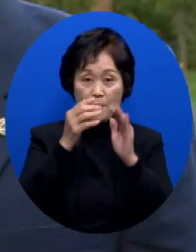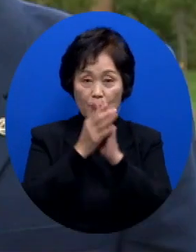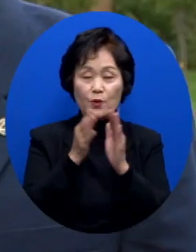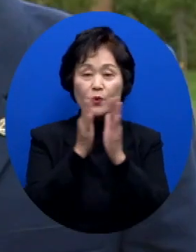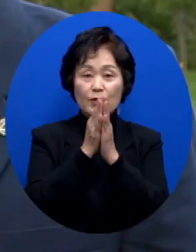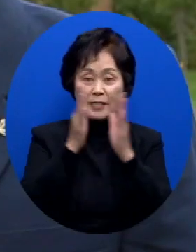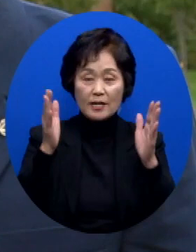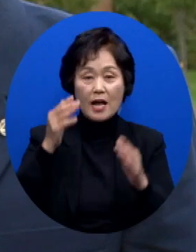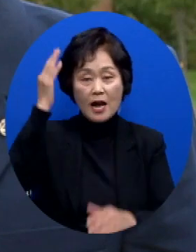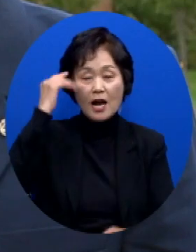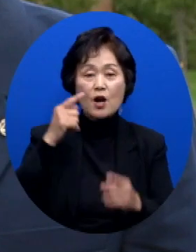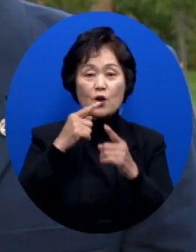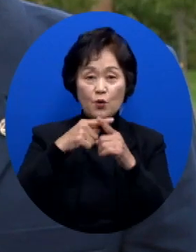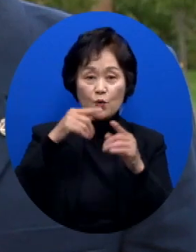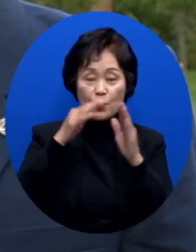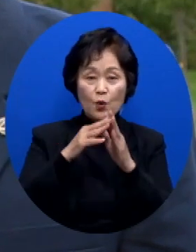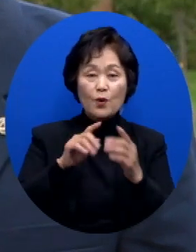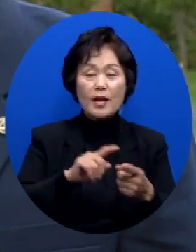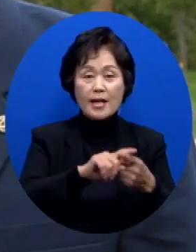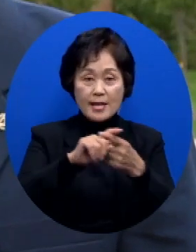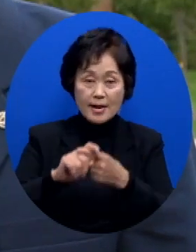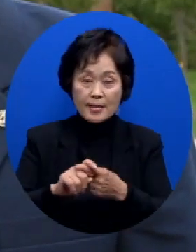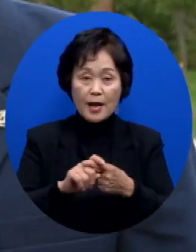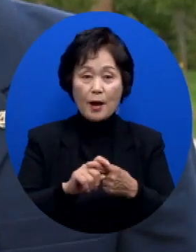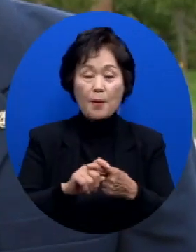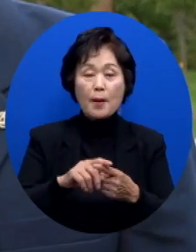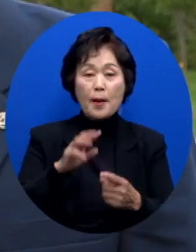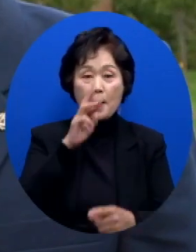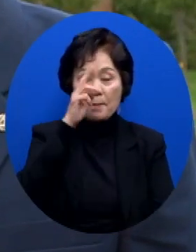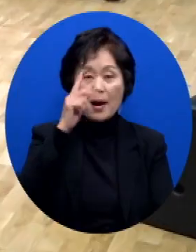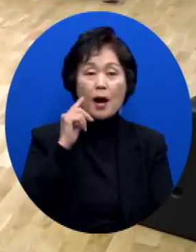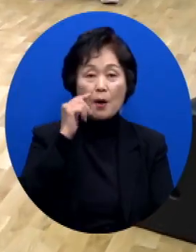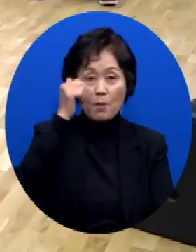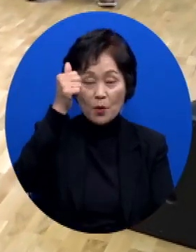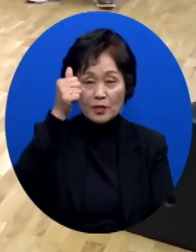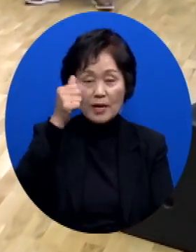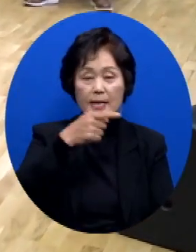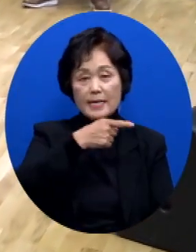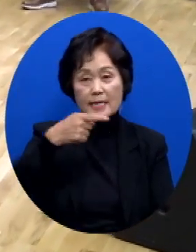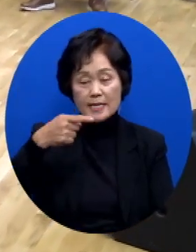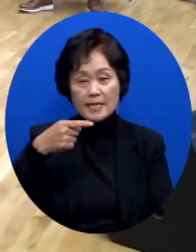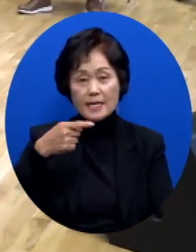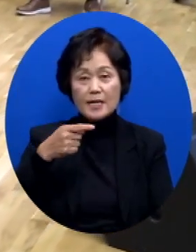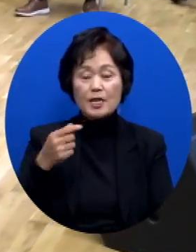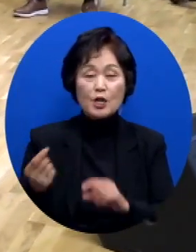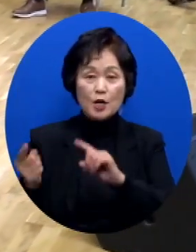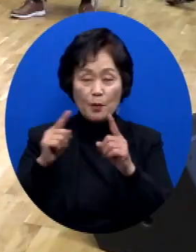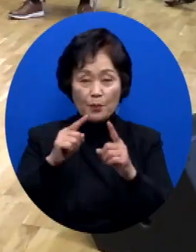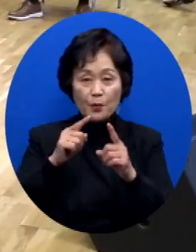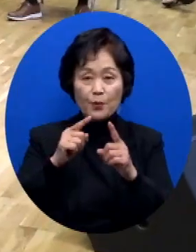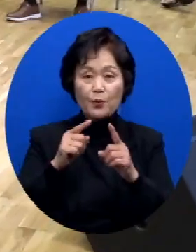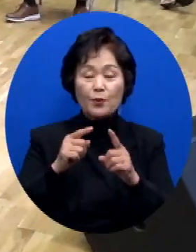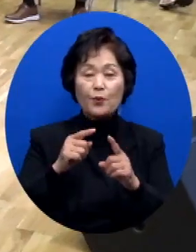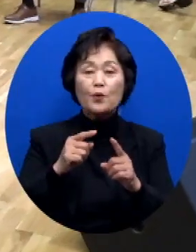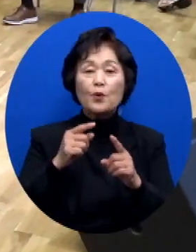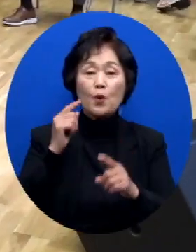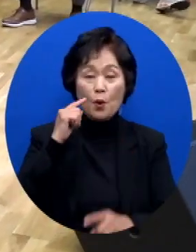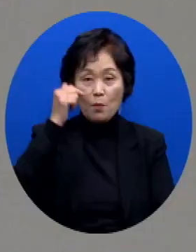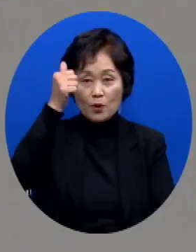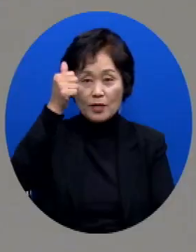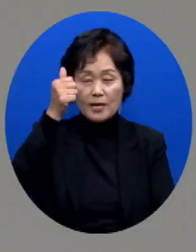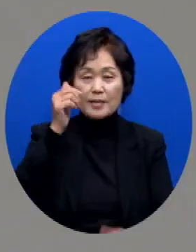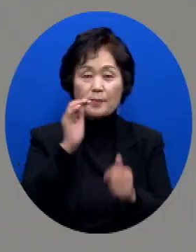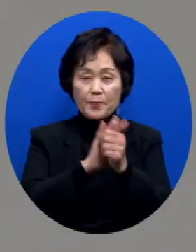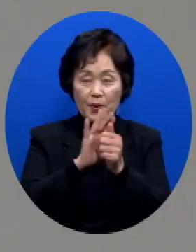교회의 연합 운동의 원로인 박 역률 목사와 1 1분 기도운동 포문 김재열 목사 에 영상 정 여사가